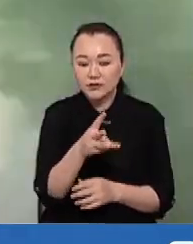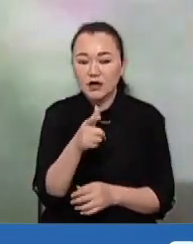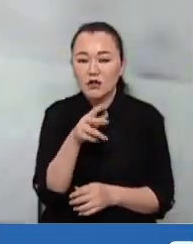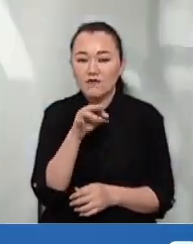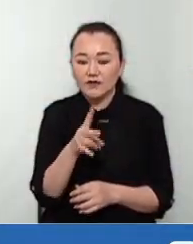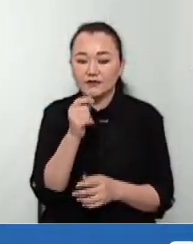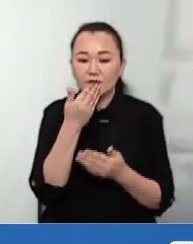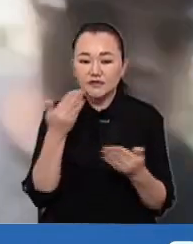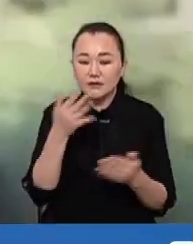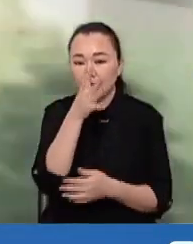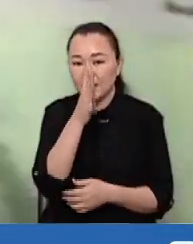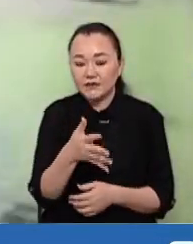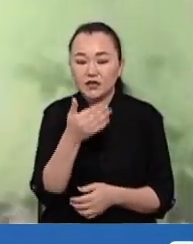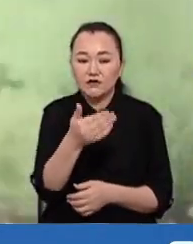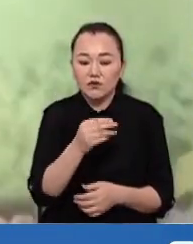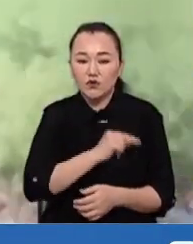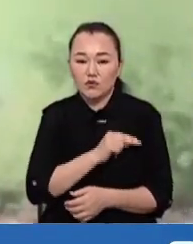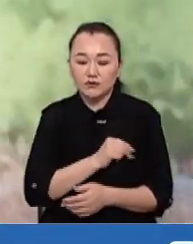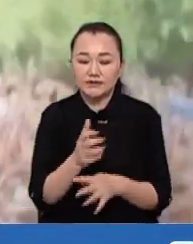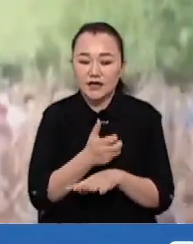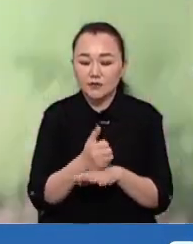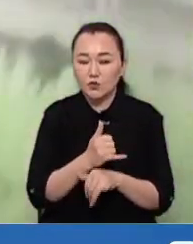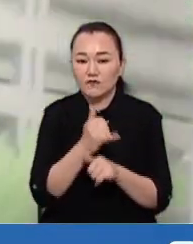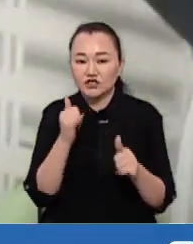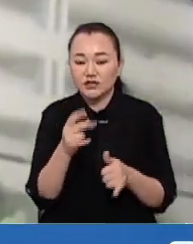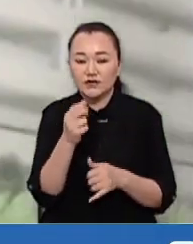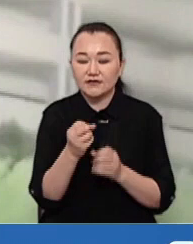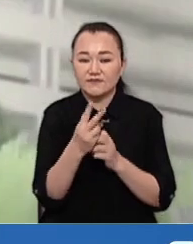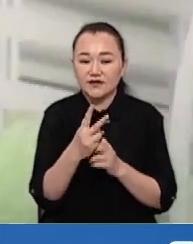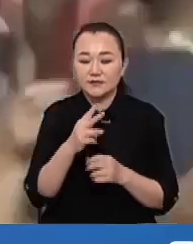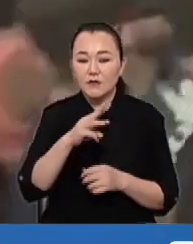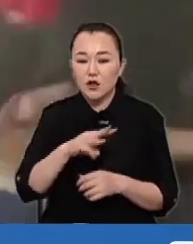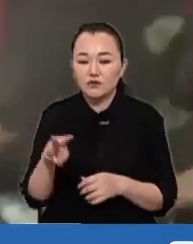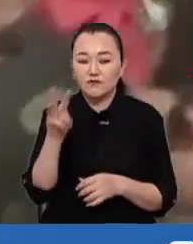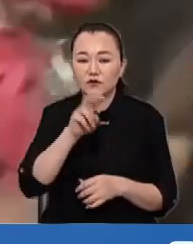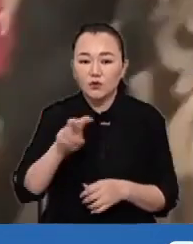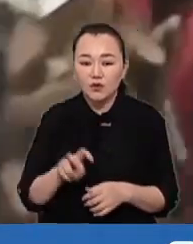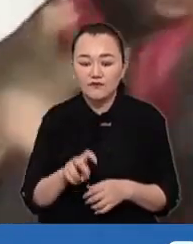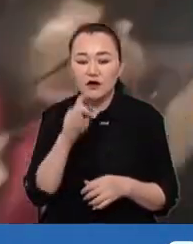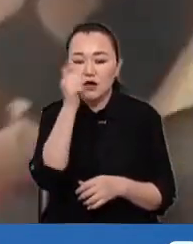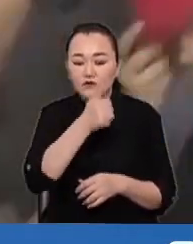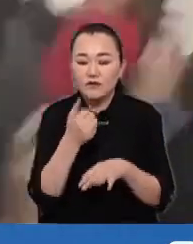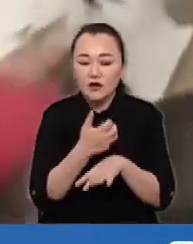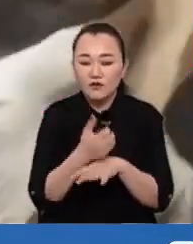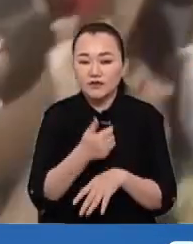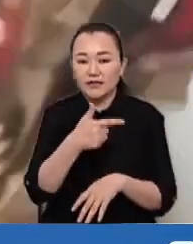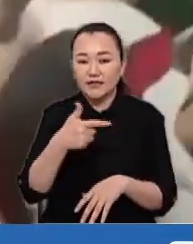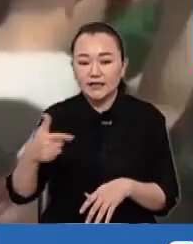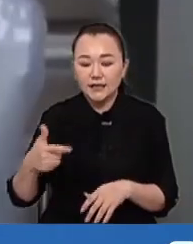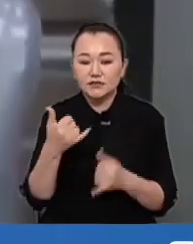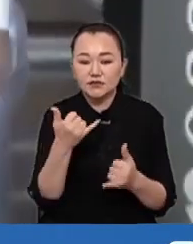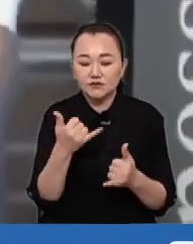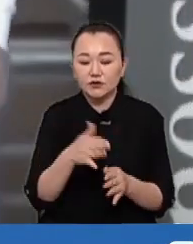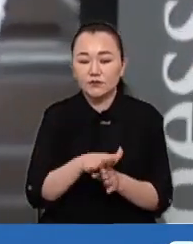головке на за последние пять лет его карьерный заработок увеличился на 12 млн долларов годовой доход триплджи составляет